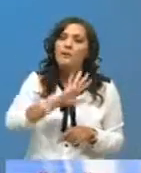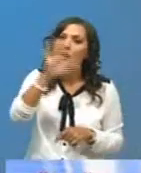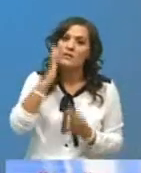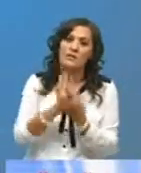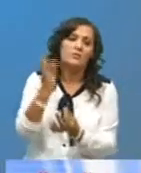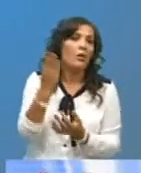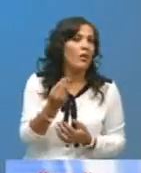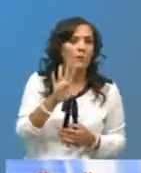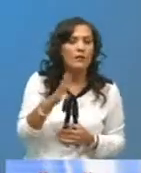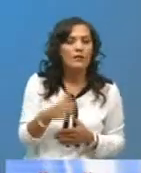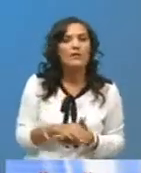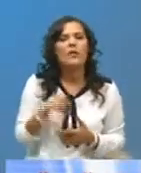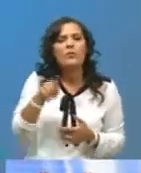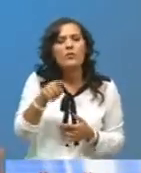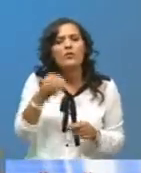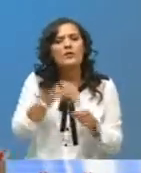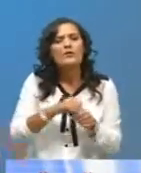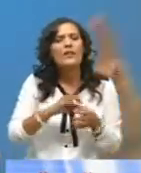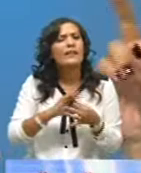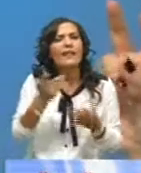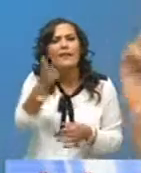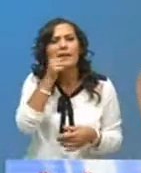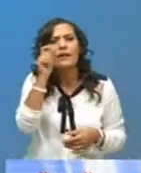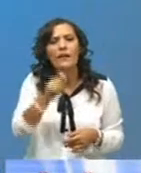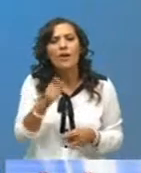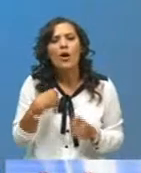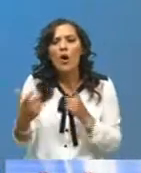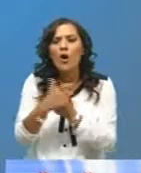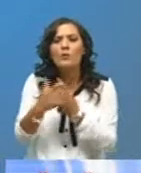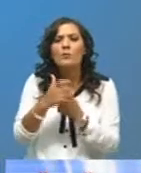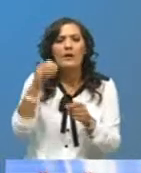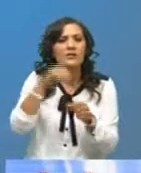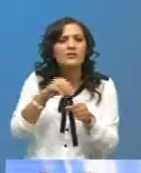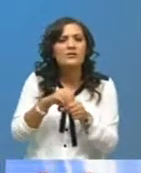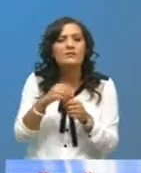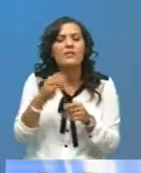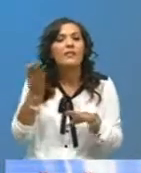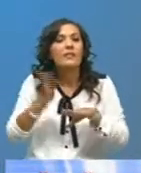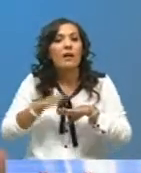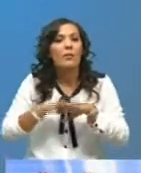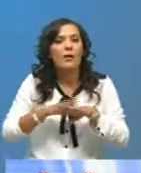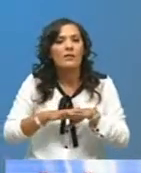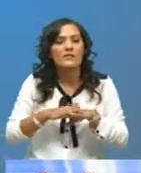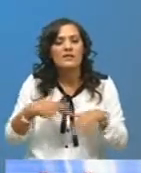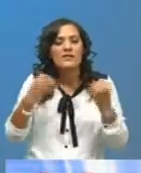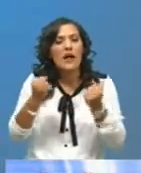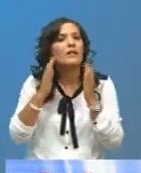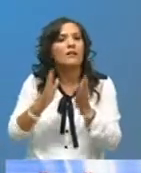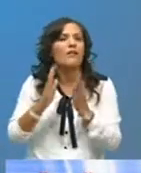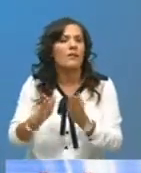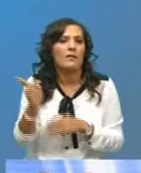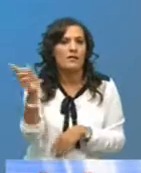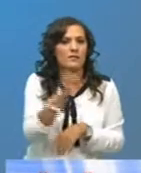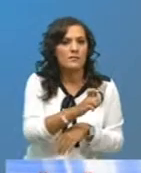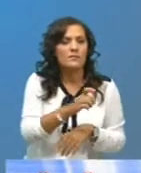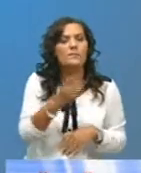herkes de olabilir diyoruz Bu durumda nelere dikkat edersek hangi koruyucu önlemleri alırsak sağlıklı bir şekilde devam ederiz